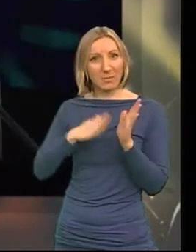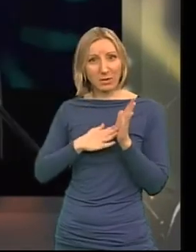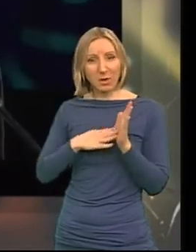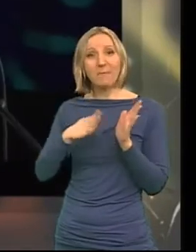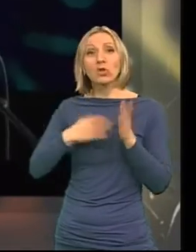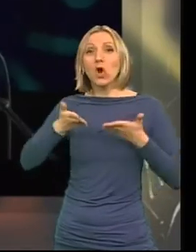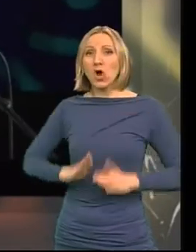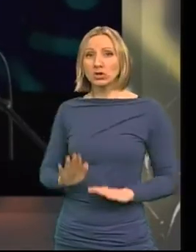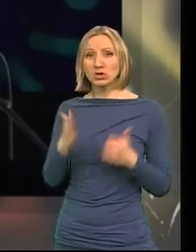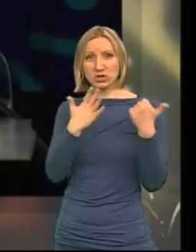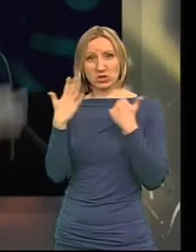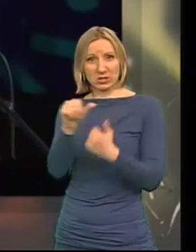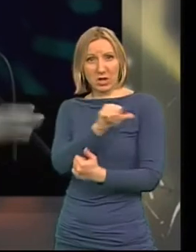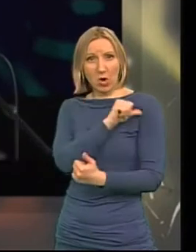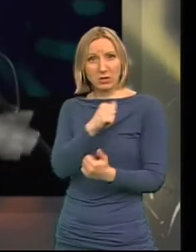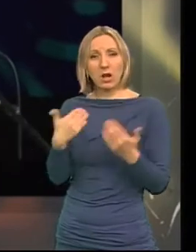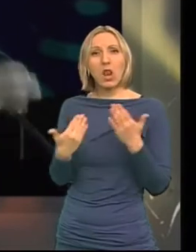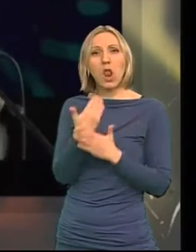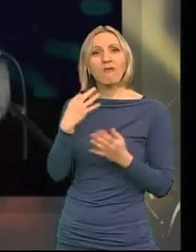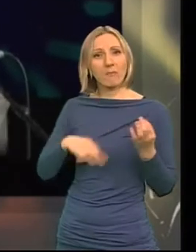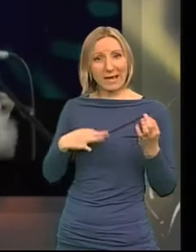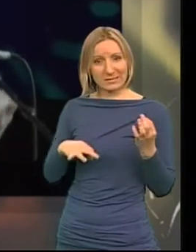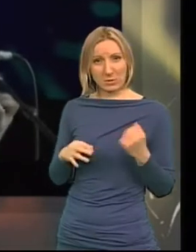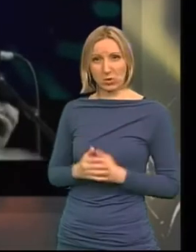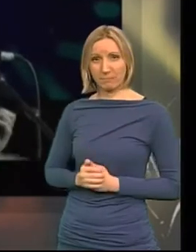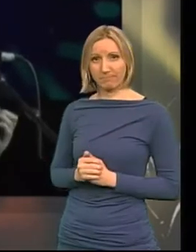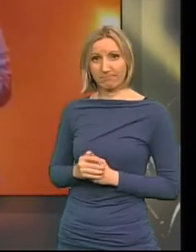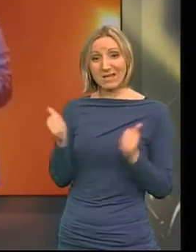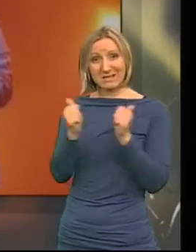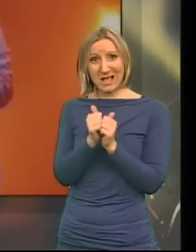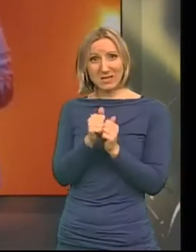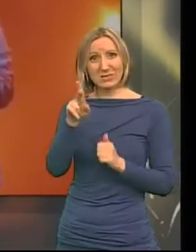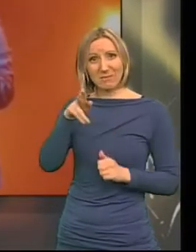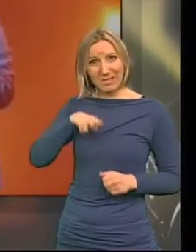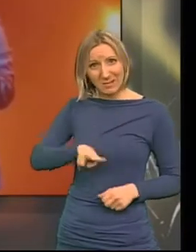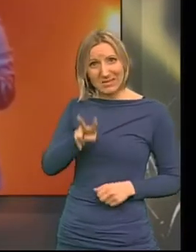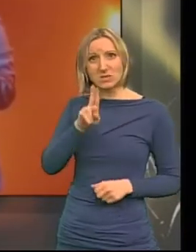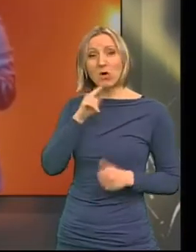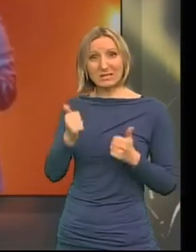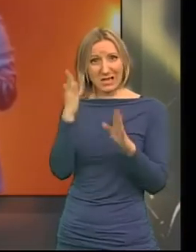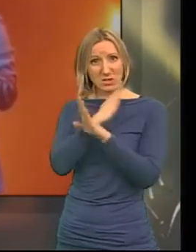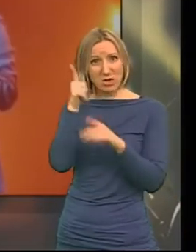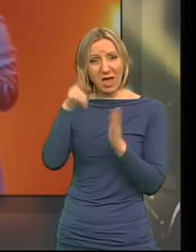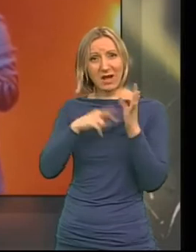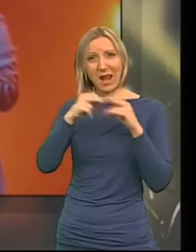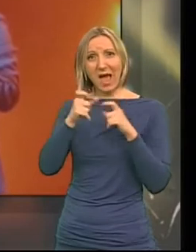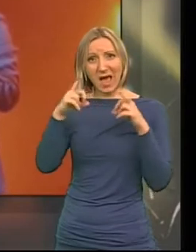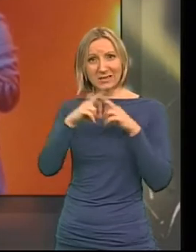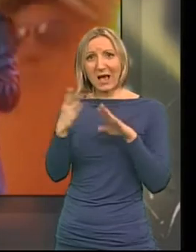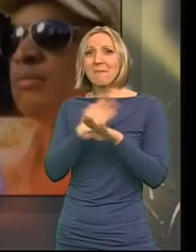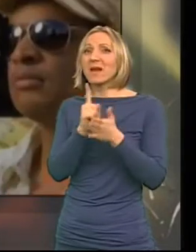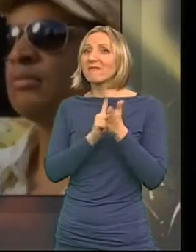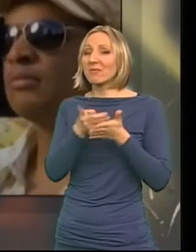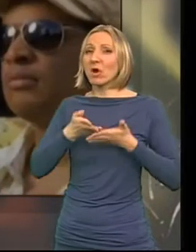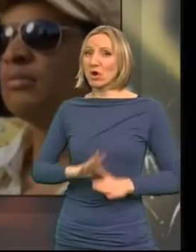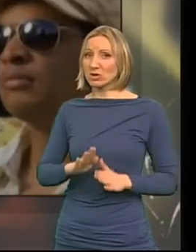rođen 1966. godine u Novom Meksiku. Zajedno sa bratom blizancem, koji je sada inženjer u NASA-i, kao prevremeno rođena